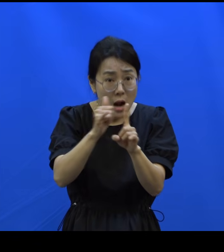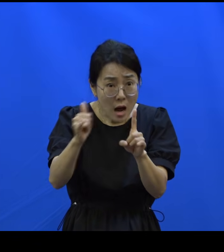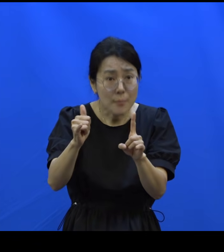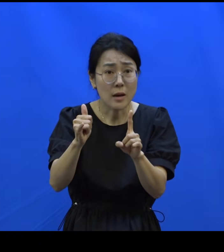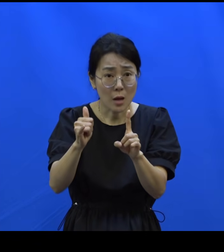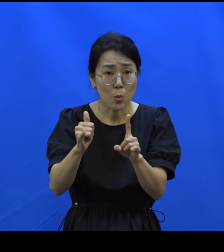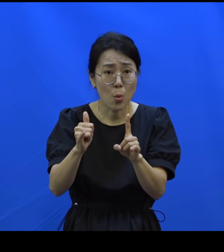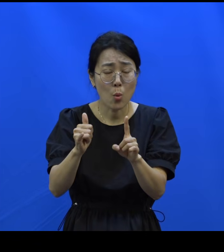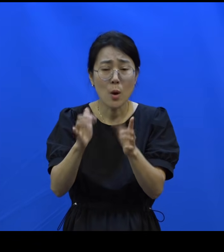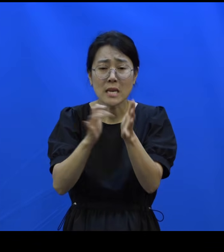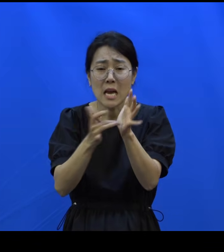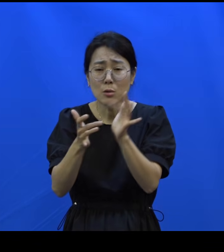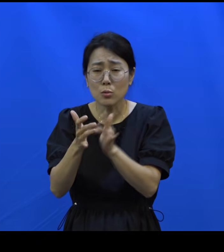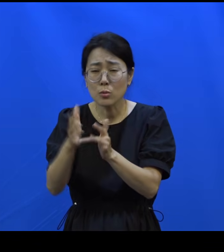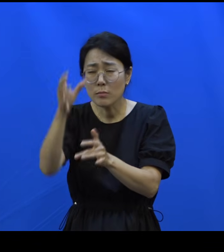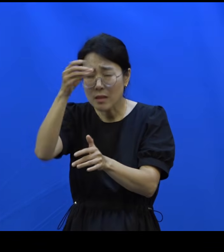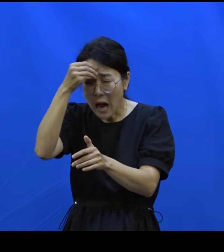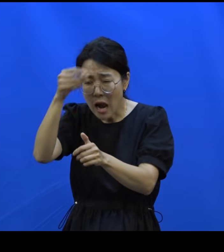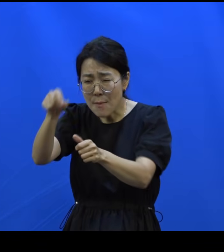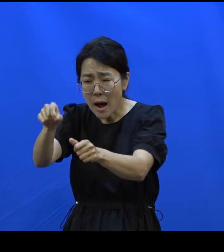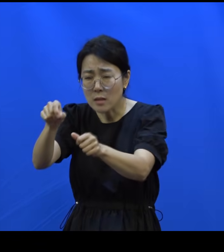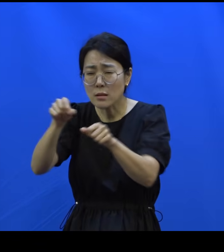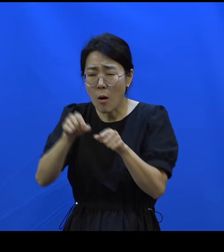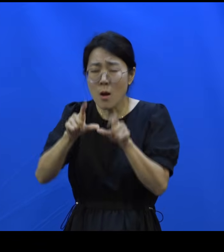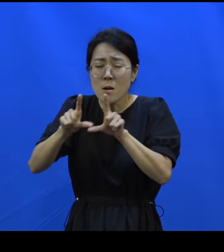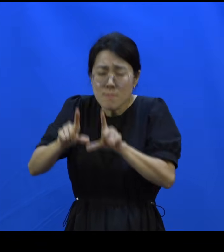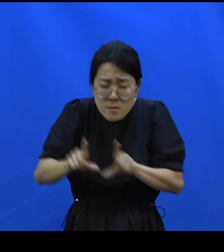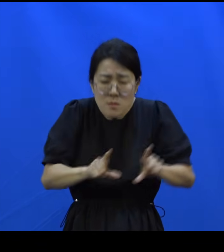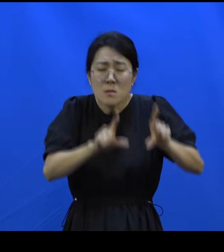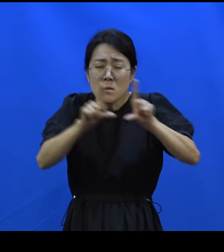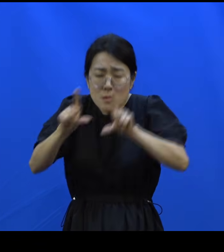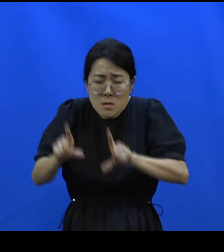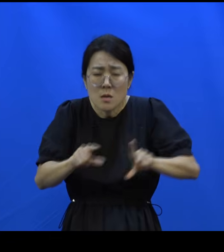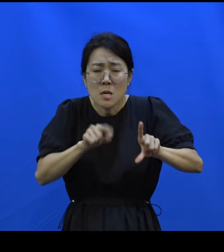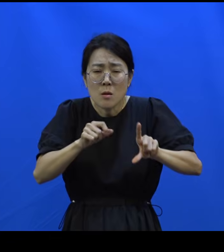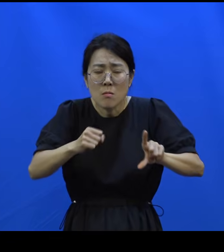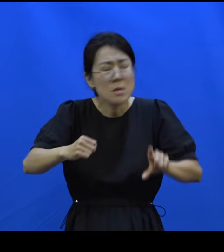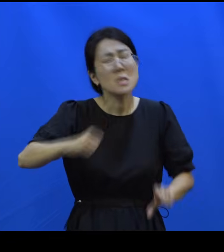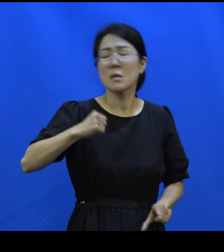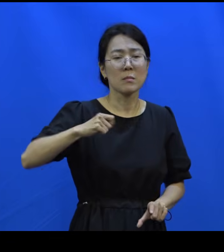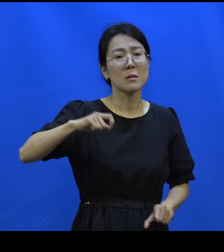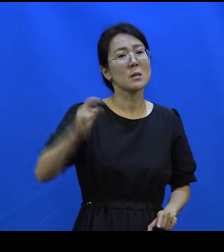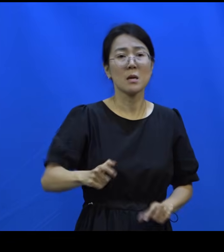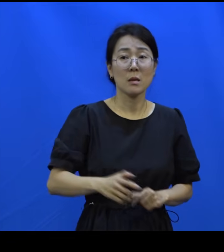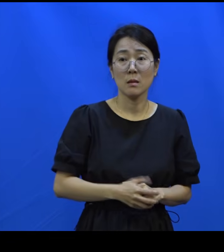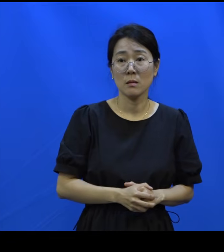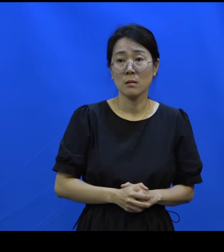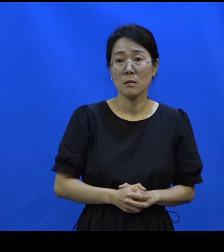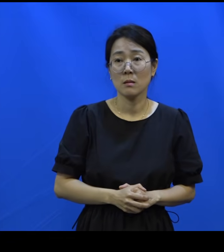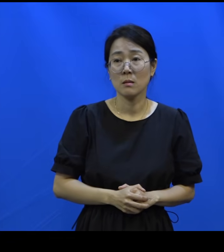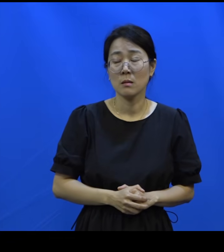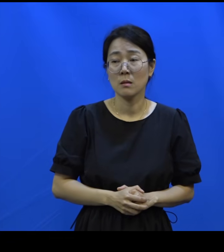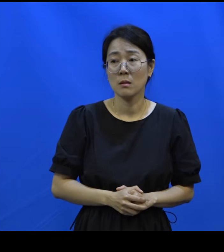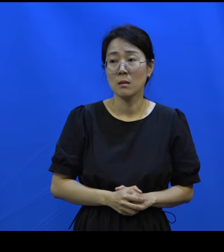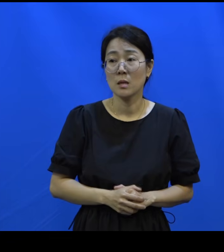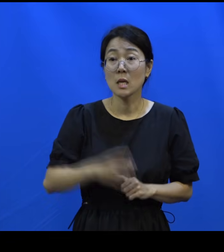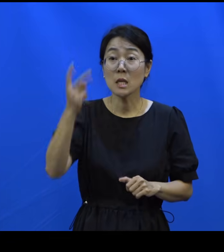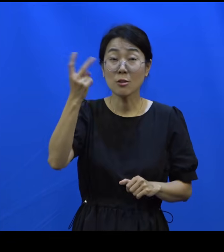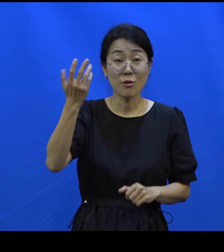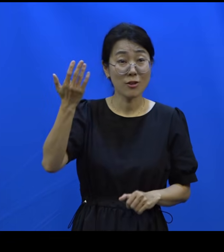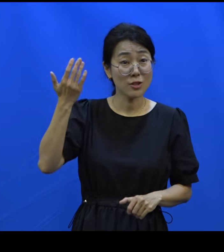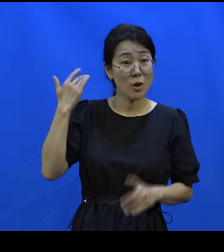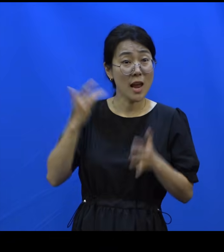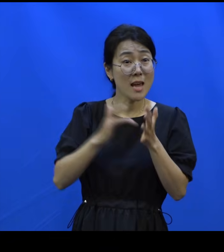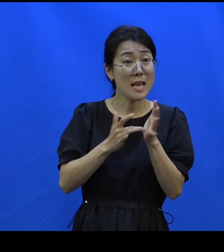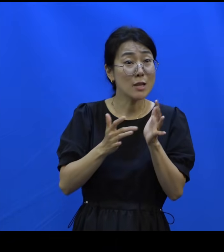사람이라도 그 주변에 엄청난 파장을 일으키는 거예요. 그래서 주님은 2000년 전에 다른 세상을 꿈꾸신 거예요.